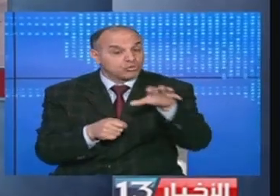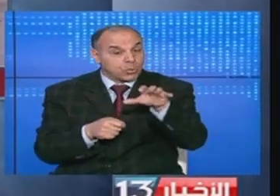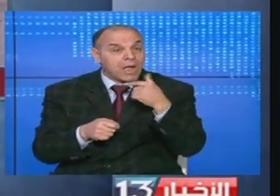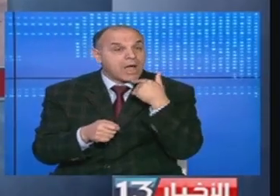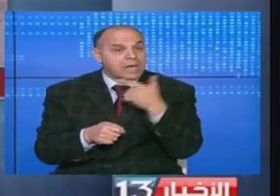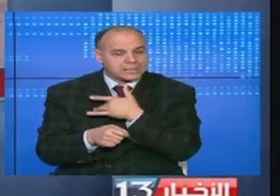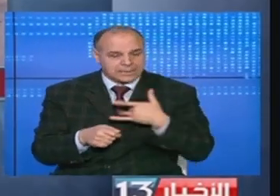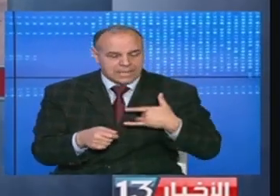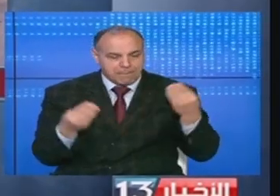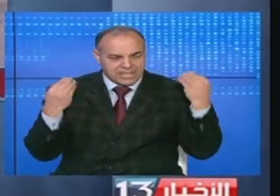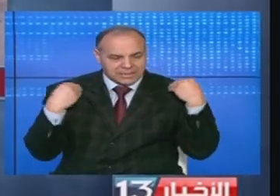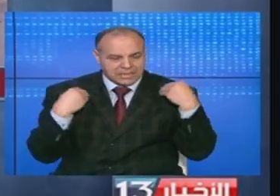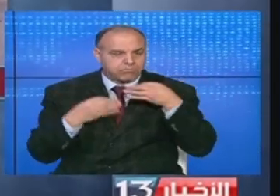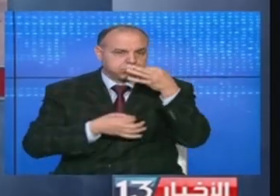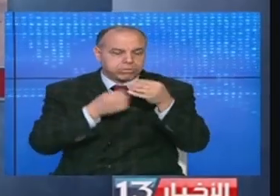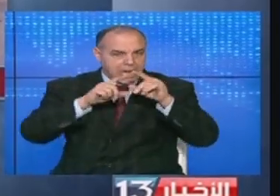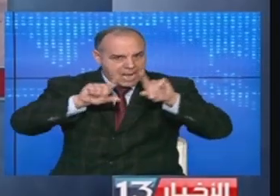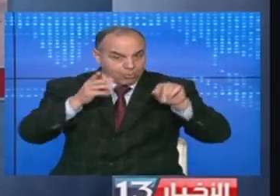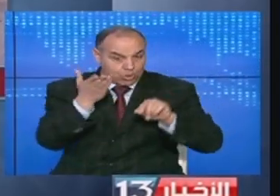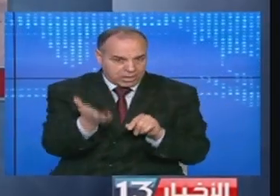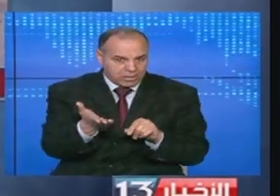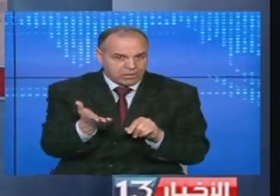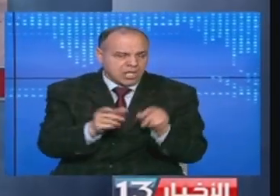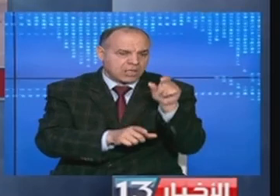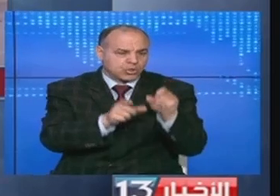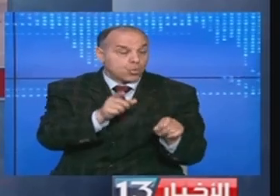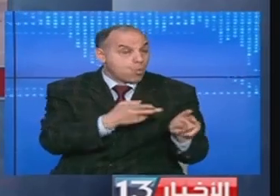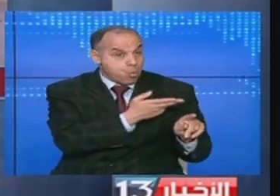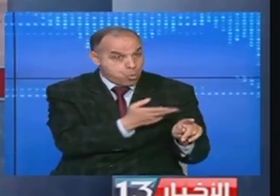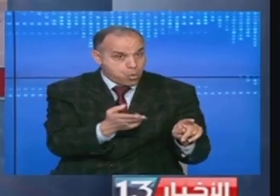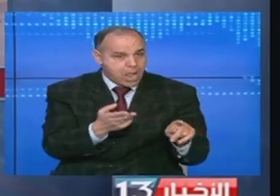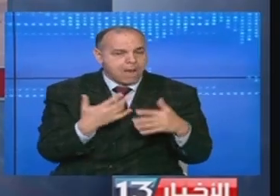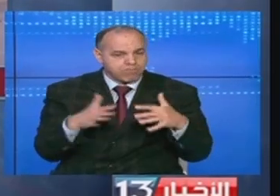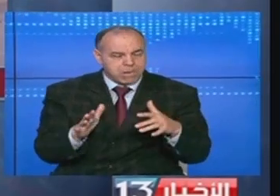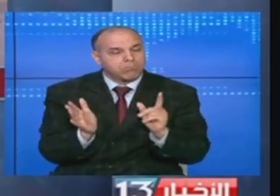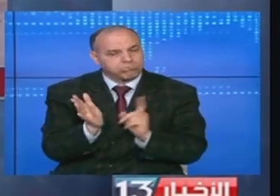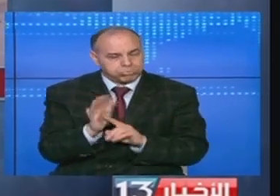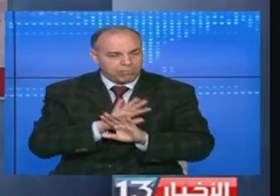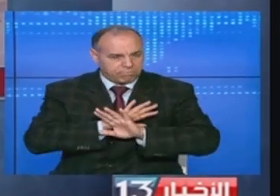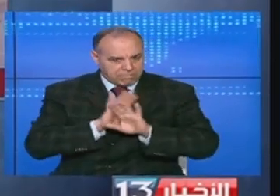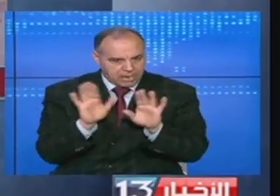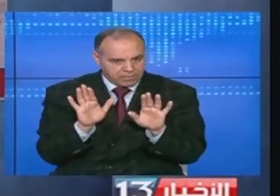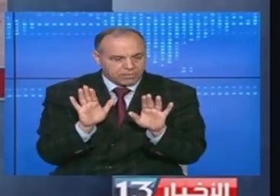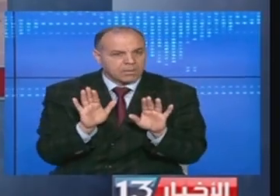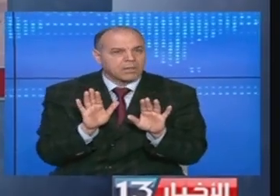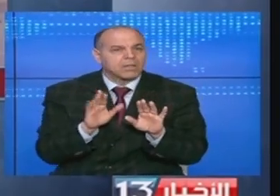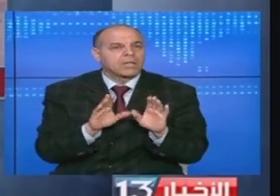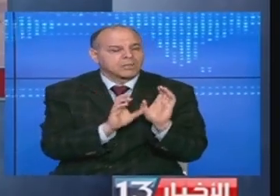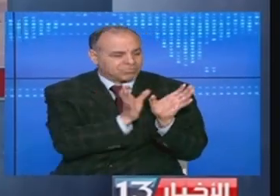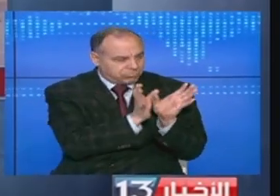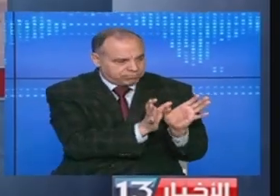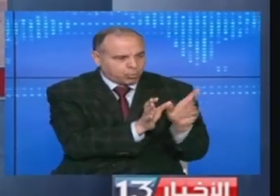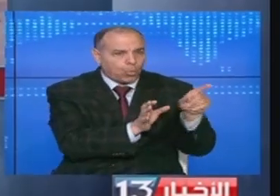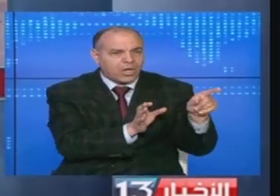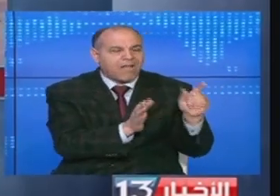للصحه بنزرت في تصريح اعلاميه ان هؤلاء المواطنين سيتم التاكيد عليها بمواصله الحاجز الصحيه